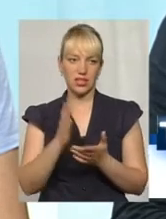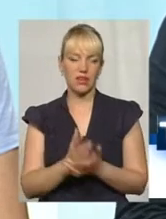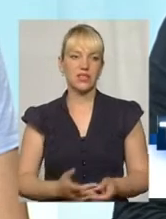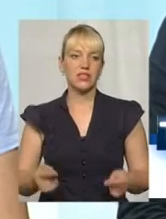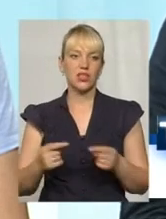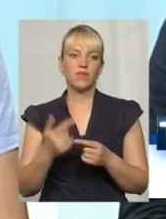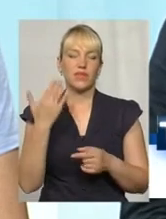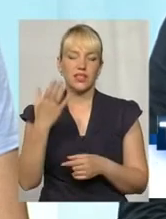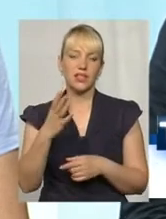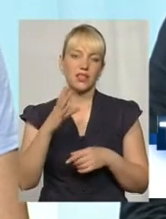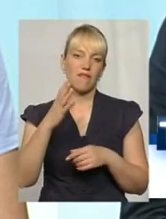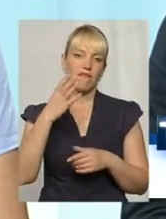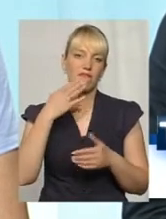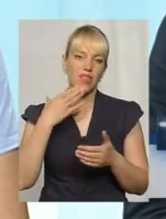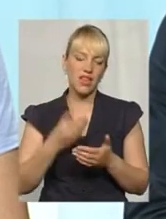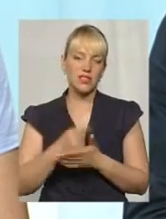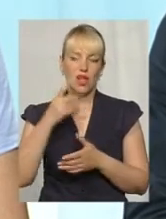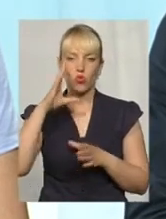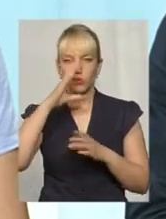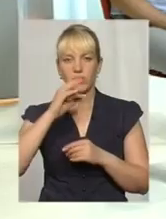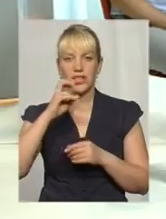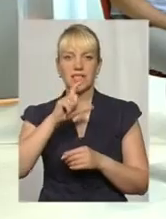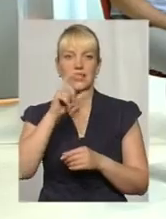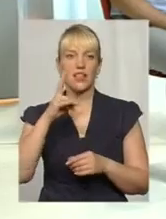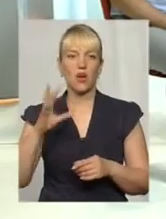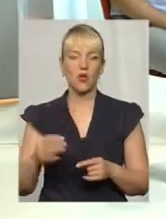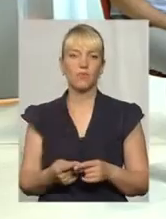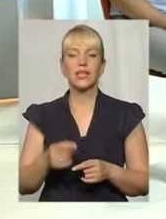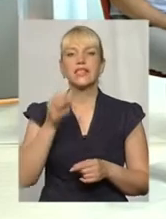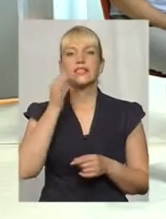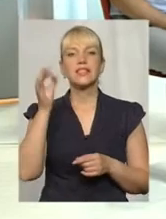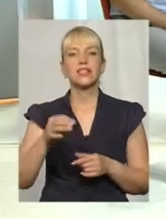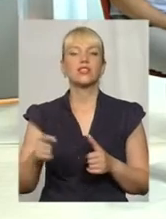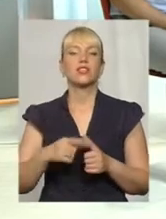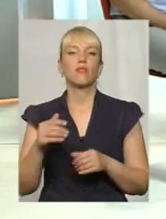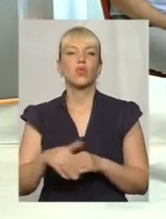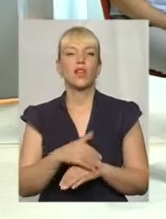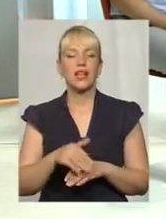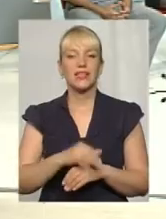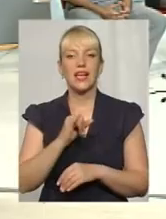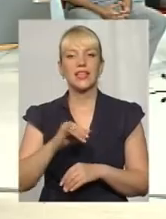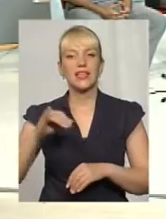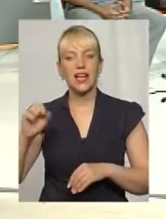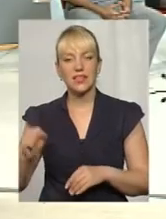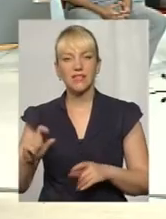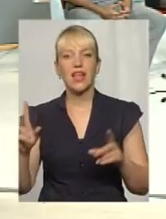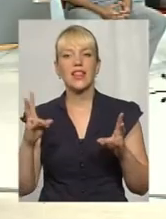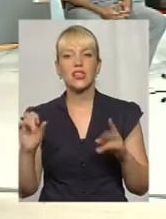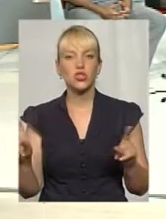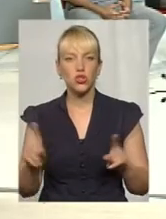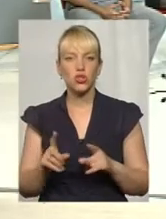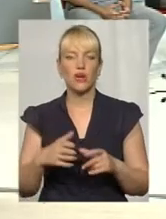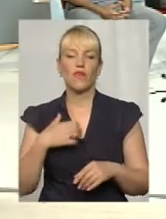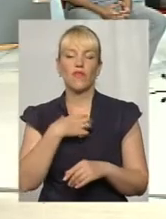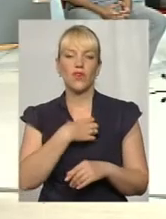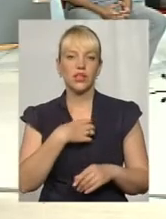їхня власне успішність на цьому ЗНО. Скажіть, будь ласка, Ірино Андріївно, на що варто